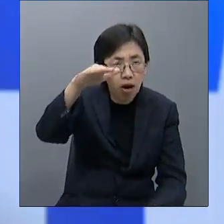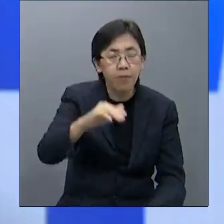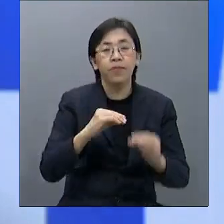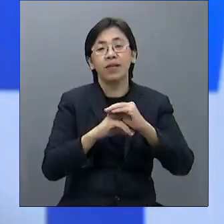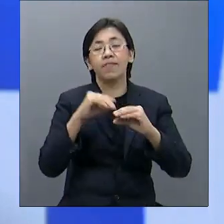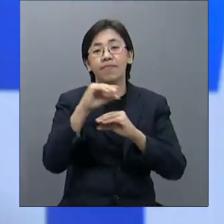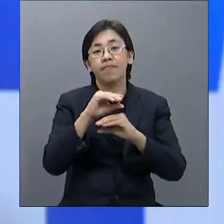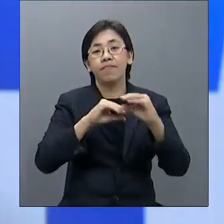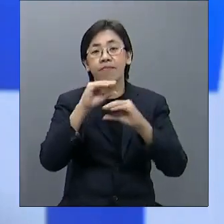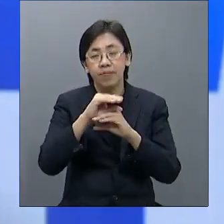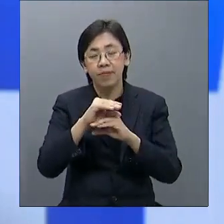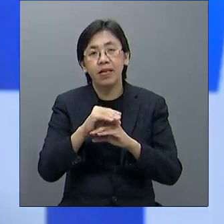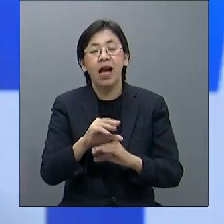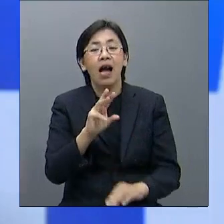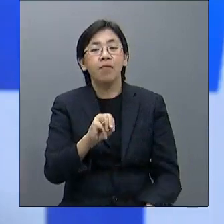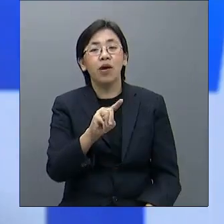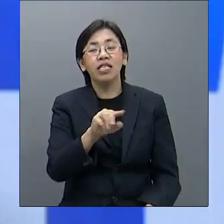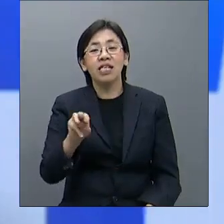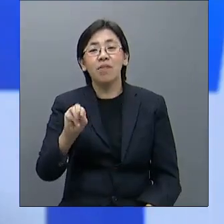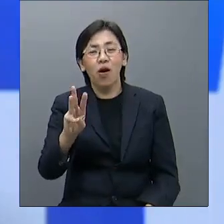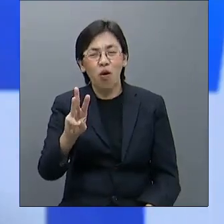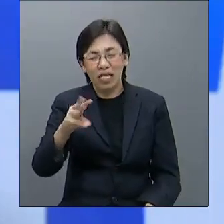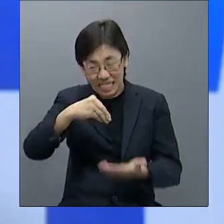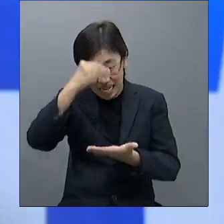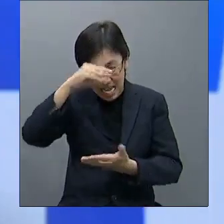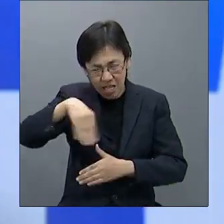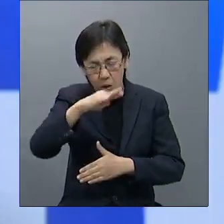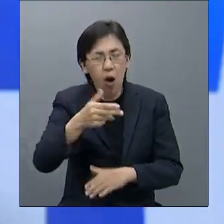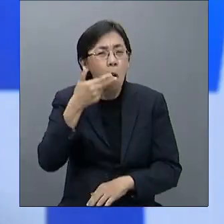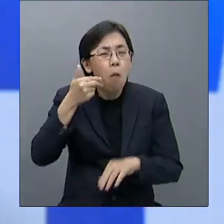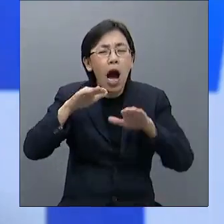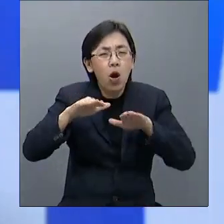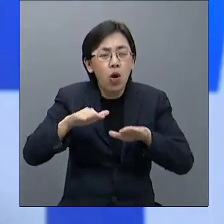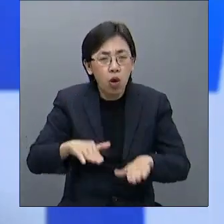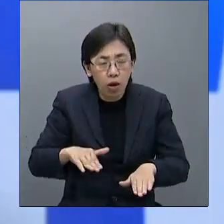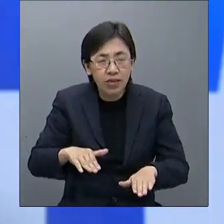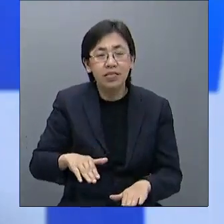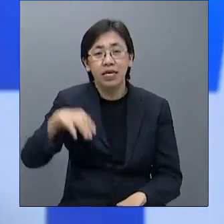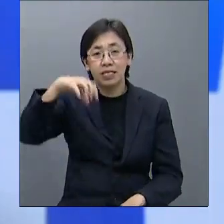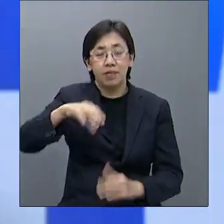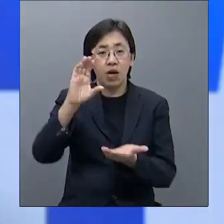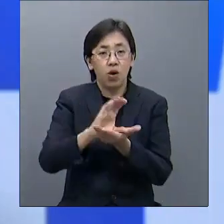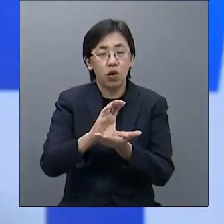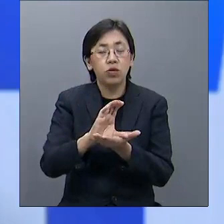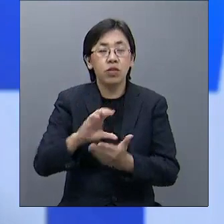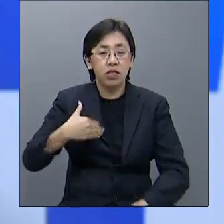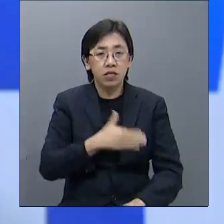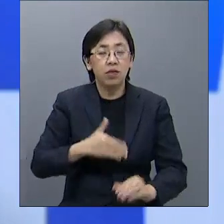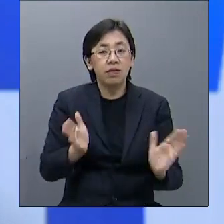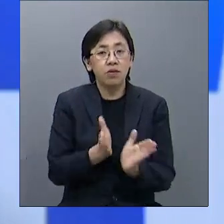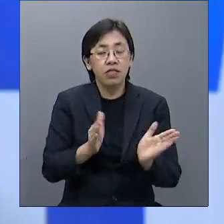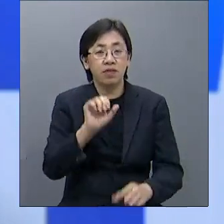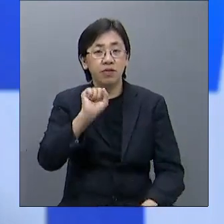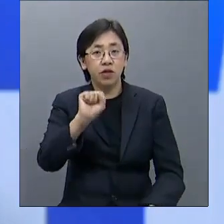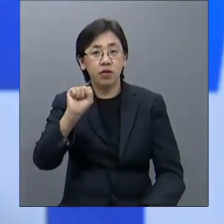งการมัธยมลดหวานนั้นนะคะนี่คือโครงการดีๆที่สำนักงานกองทุนสนับสนุนการสร้างเสริมสุขภาพหรือสสส.ค่ะทำง